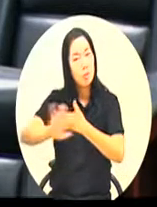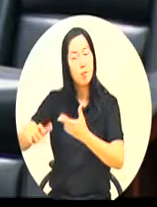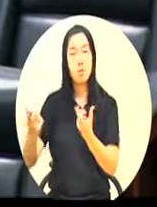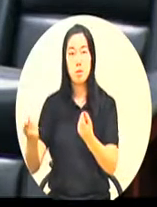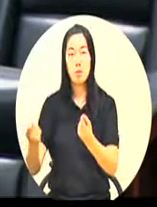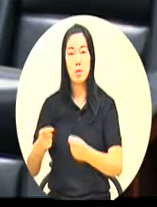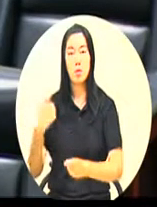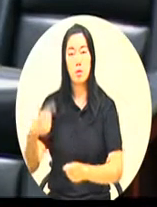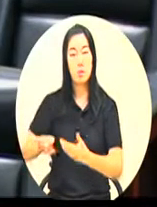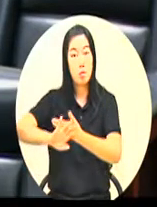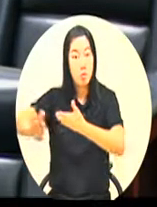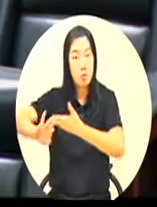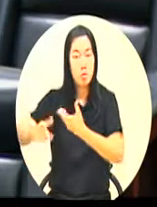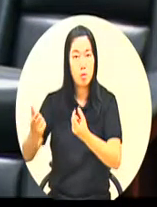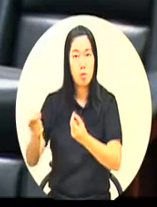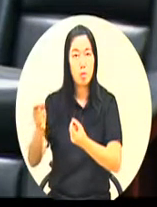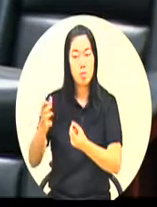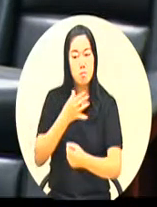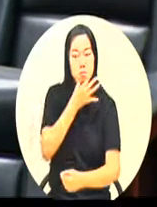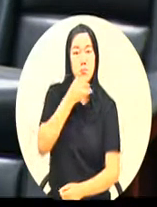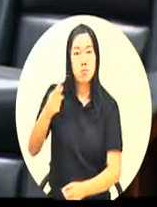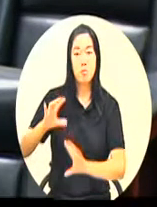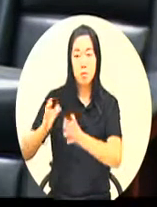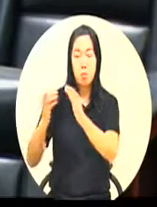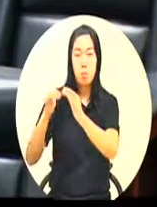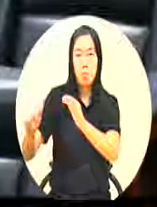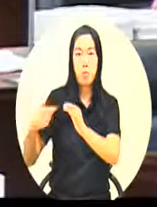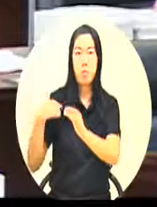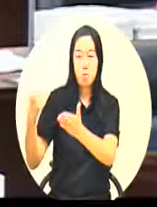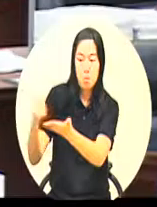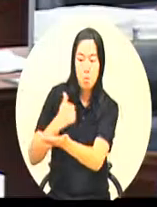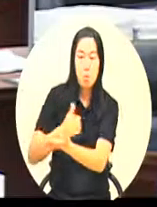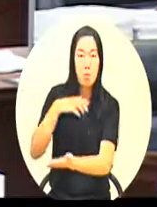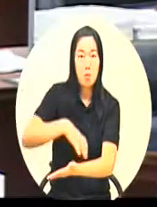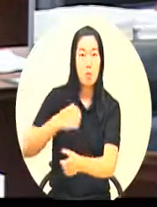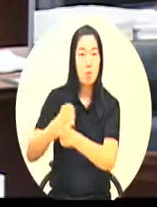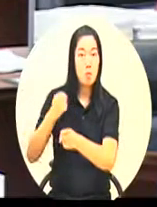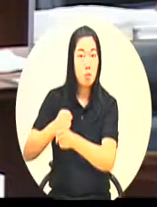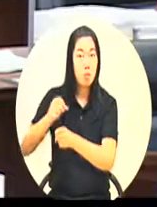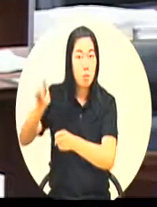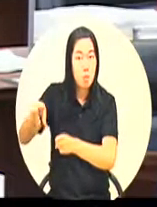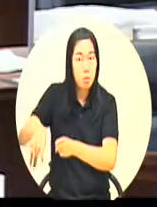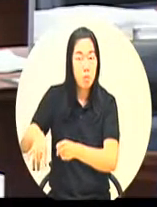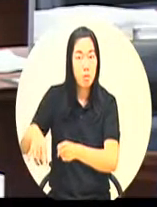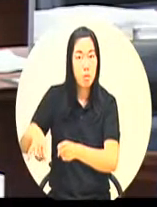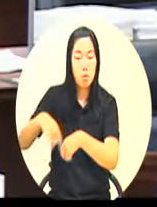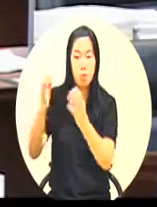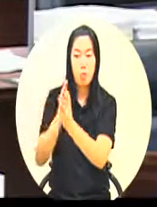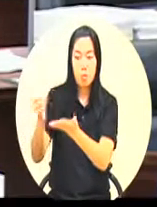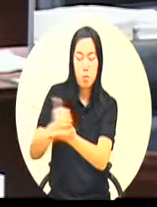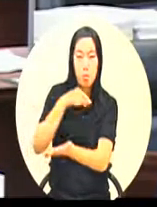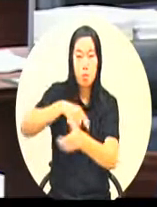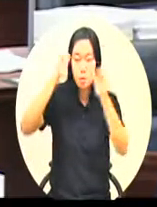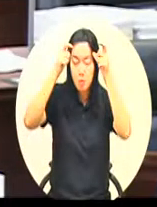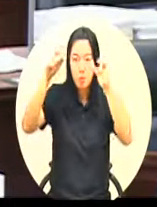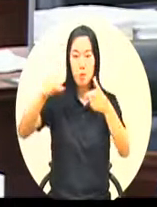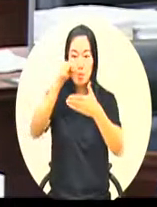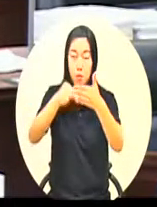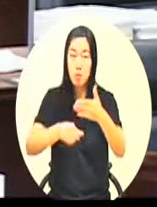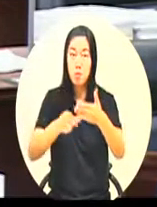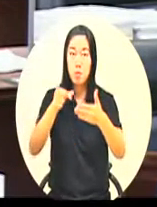包括其他不安全地区所生产的或者是制造的或者是加工的食品在本市流通的时候去规范了相